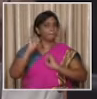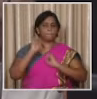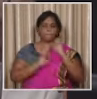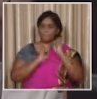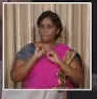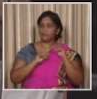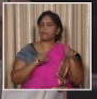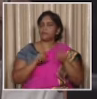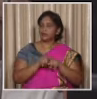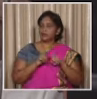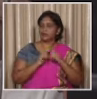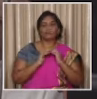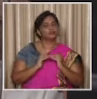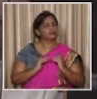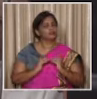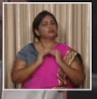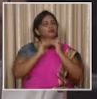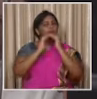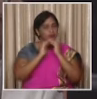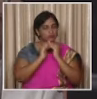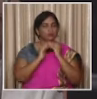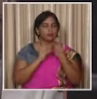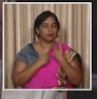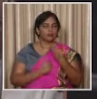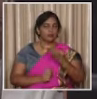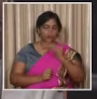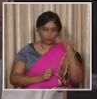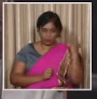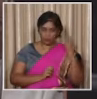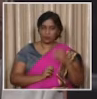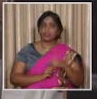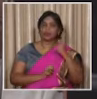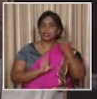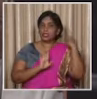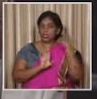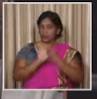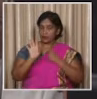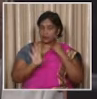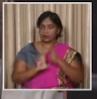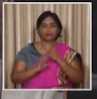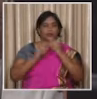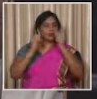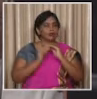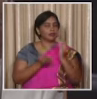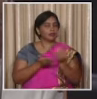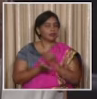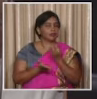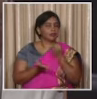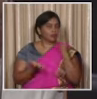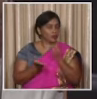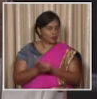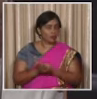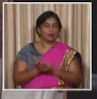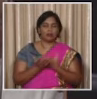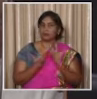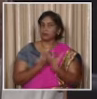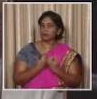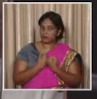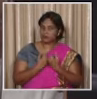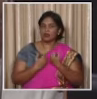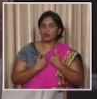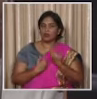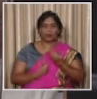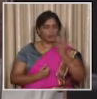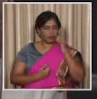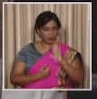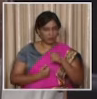වැඩි ප්‍රමාණයකින් ඉහළ නංවා ගැනීම අපට පුළුවන් වුණා. ගිය වසරේ ප්‍රාථමික ගිණුමේ අතිරික්කයක් ලබා ගැනීමට අපට